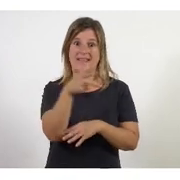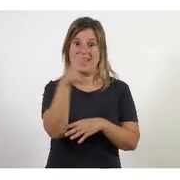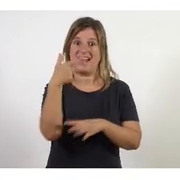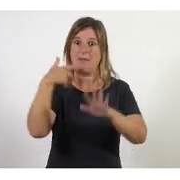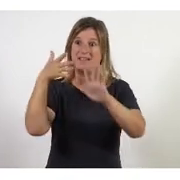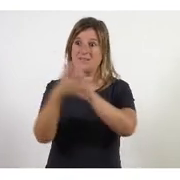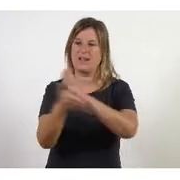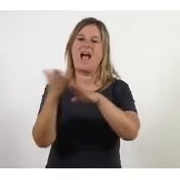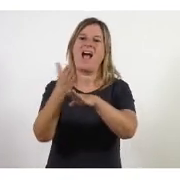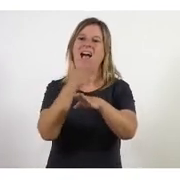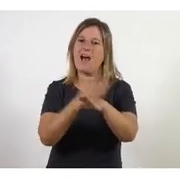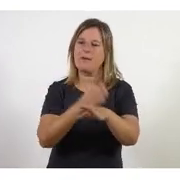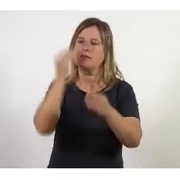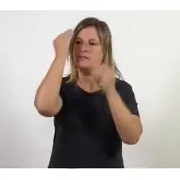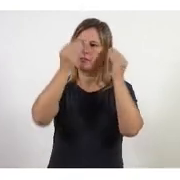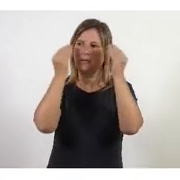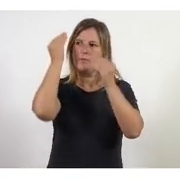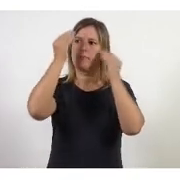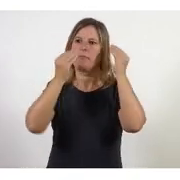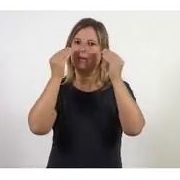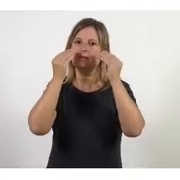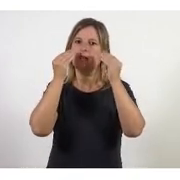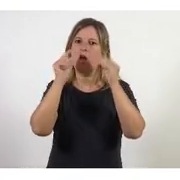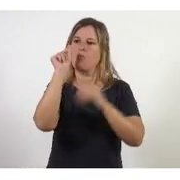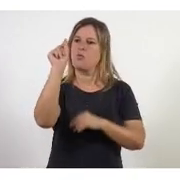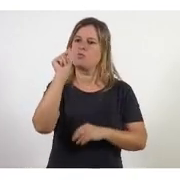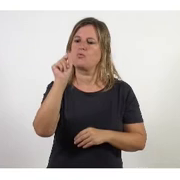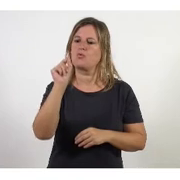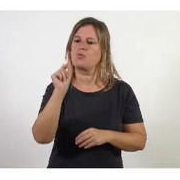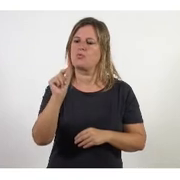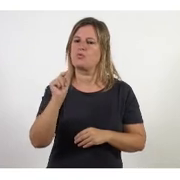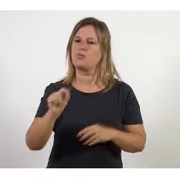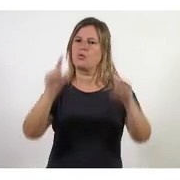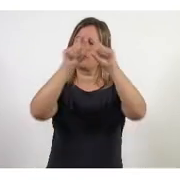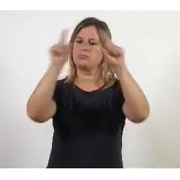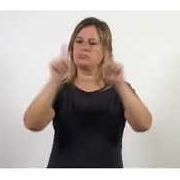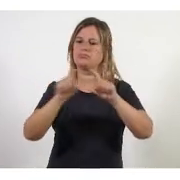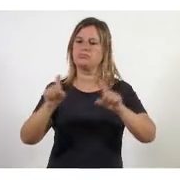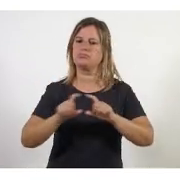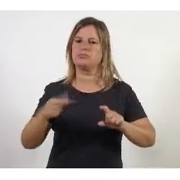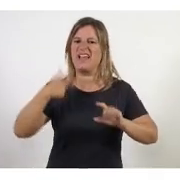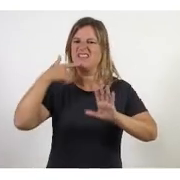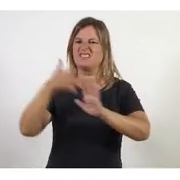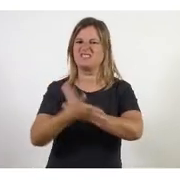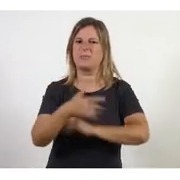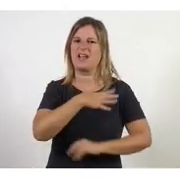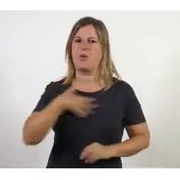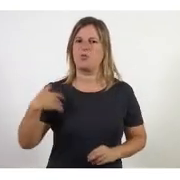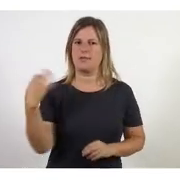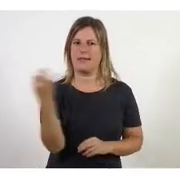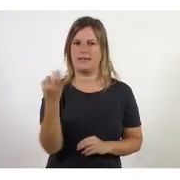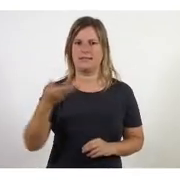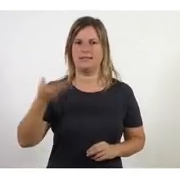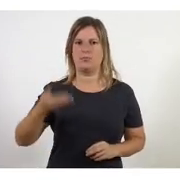primer hauré de pensar quins són els punts clau d'allò que vull explicar. Quines són les coses que s'han de